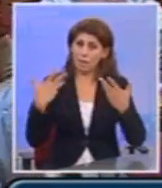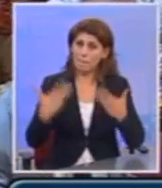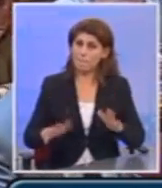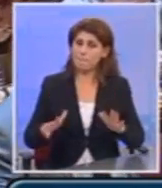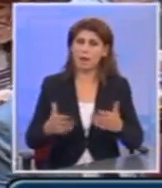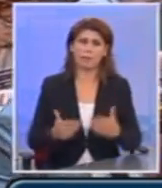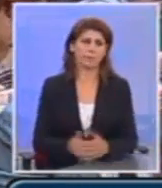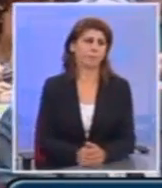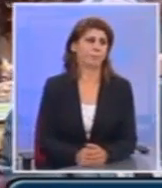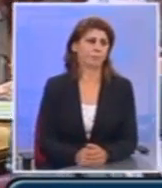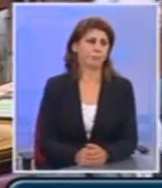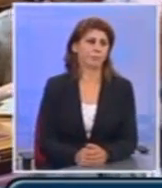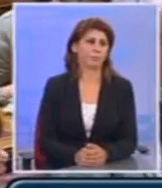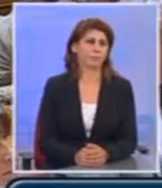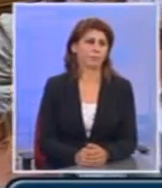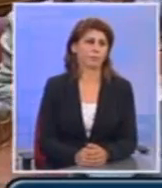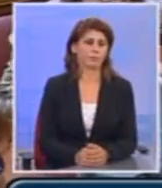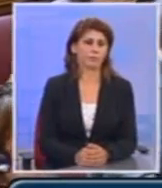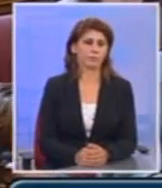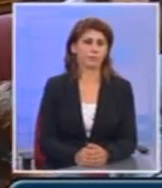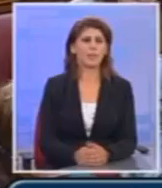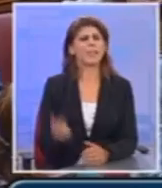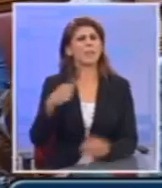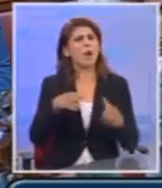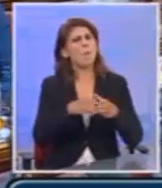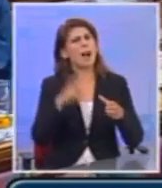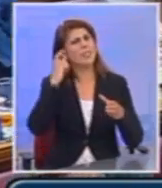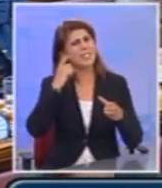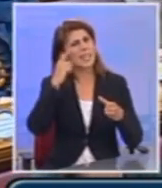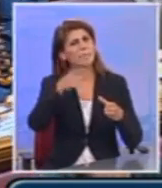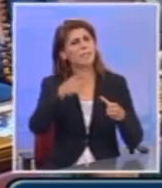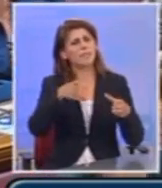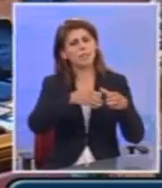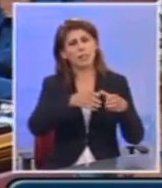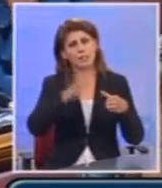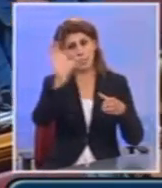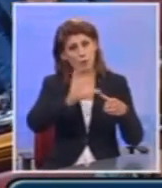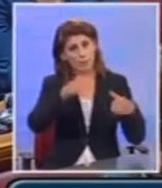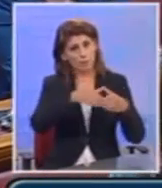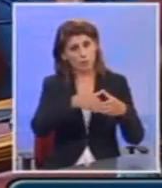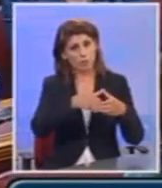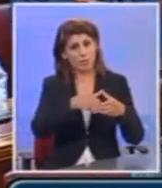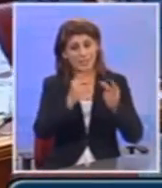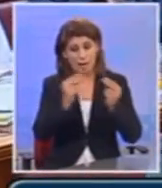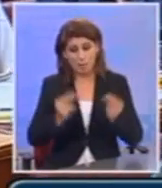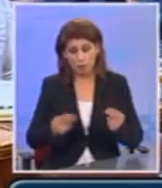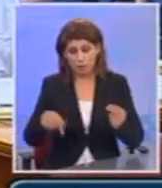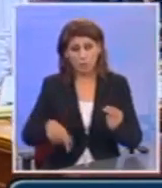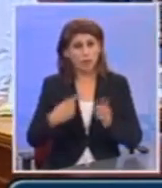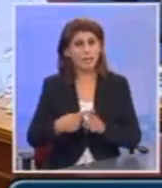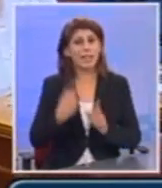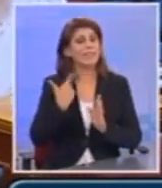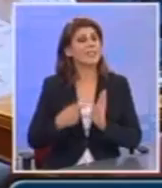όσον και για κάποιο θ tank της ευρωπαϊκής επιτροπής τα προστα αποτελέσματα την ελλάδα δείχνουν ότι